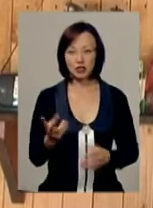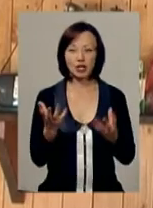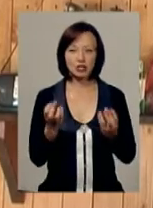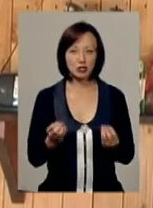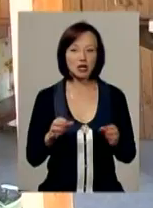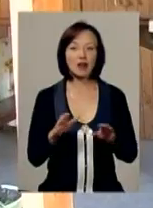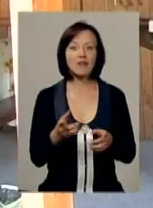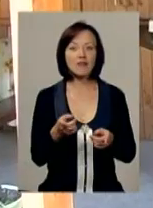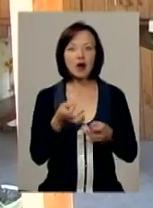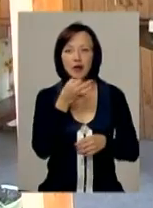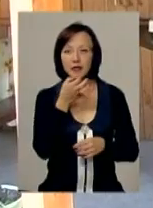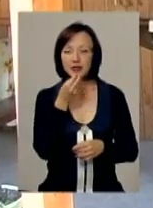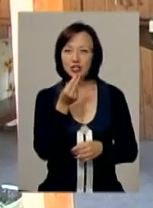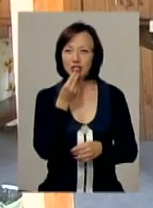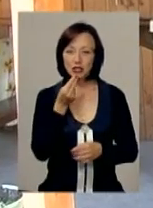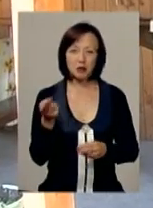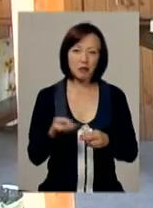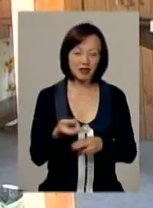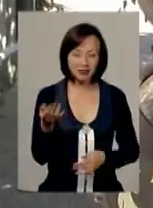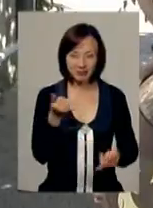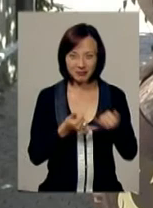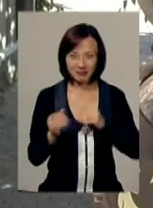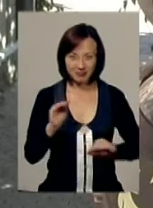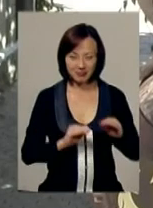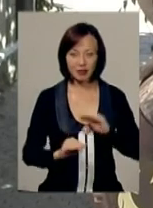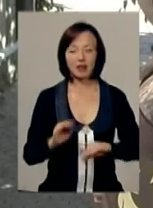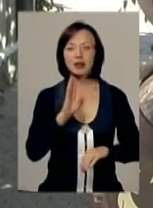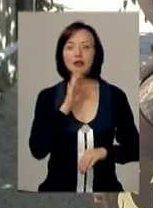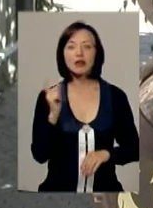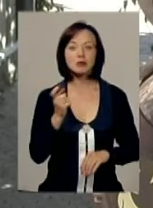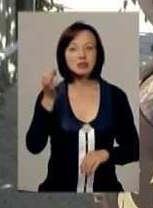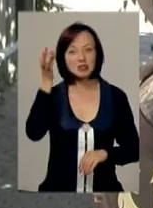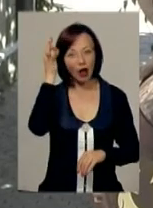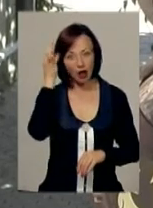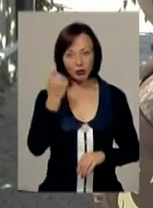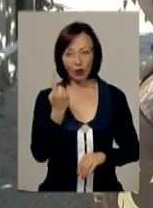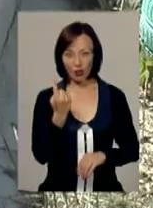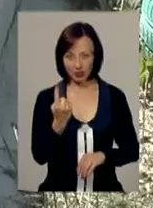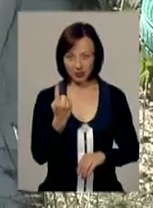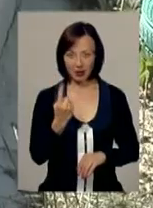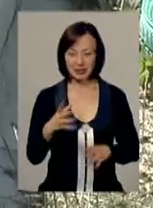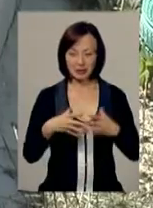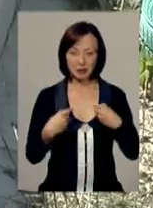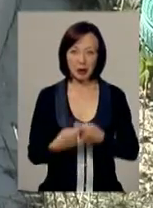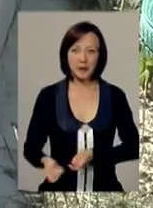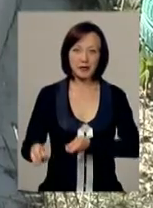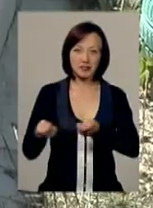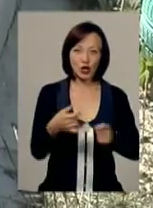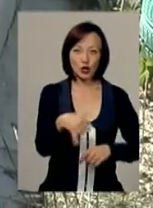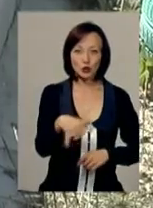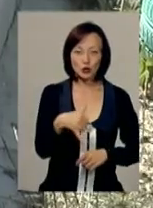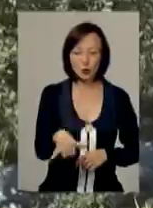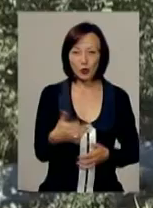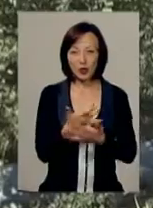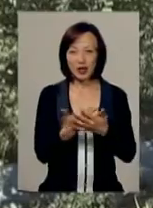вабить їжа без ГМО, синтетичних домішок та консервантів. Господиня згадує, як одна подружня пара з дитям привезла цілу валізу йогуртів та